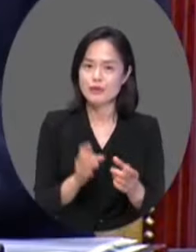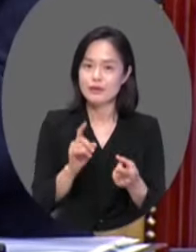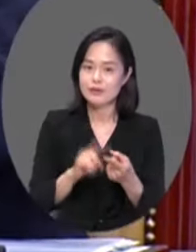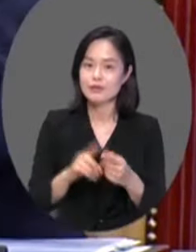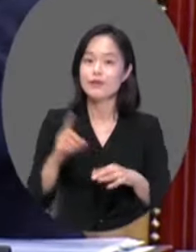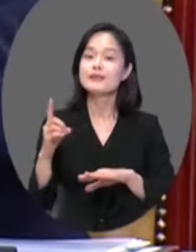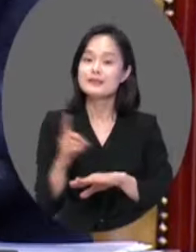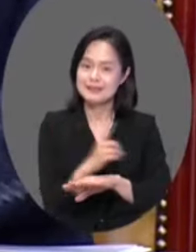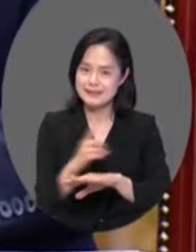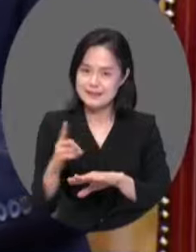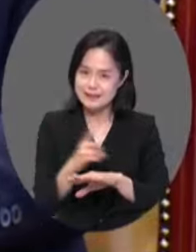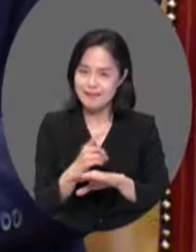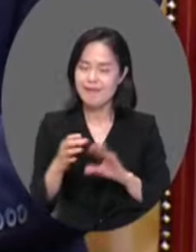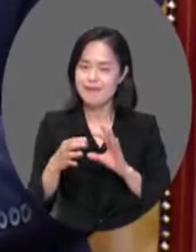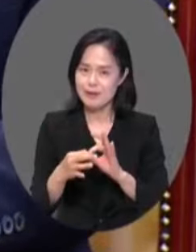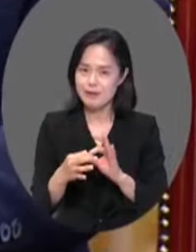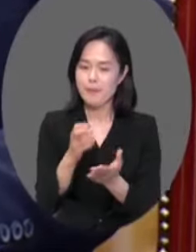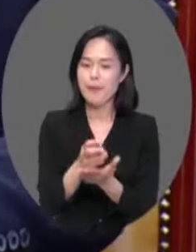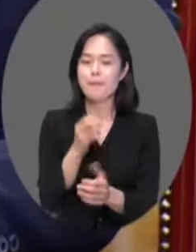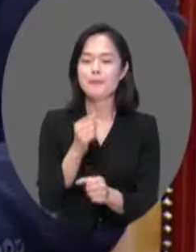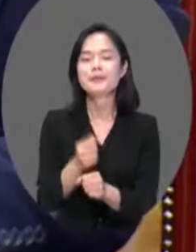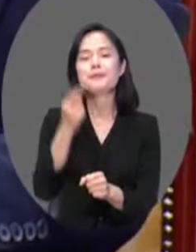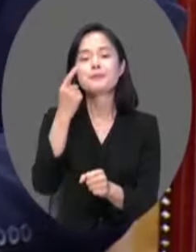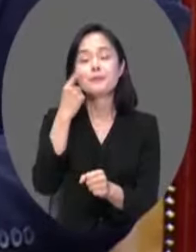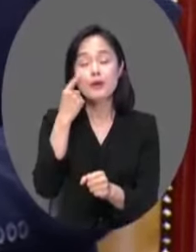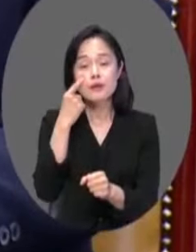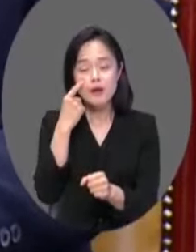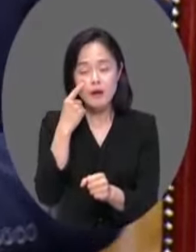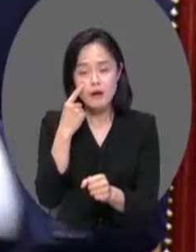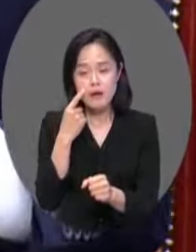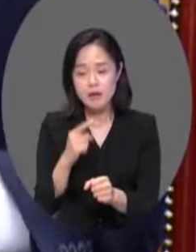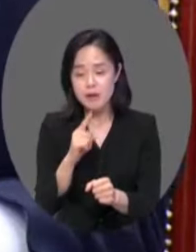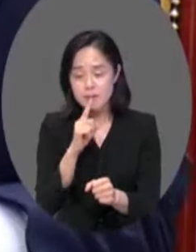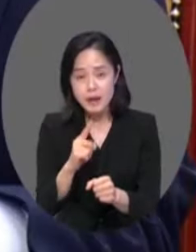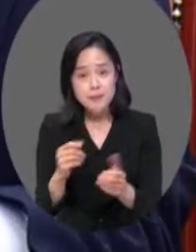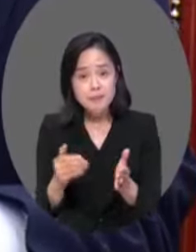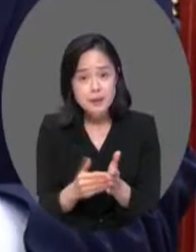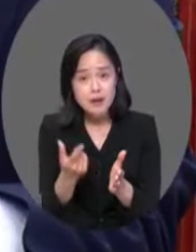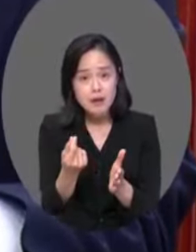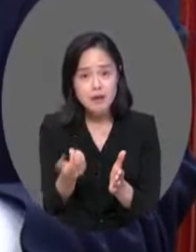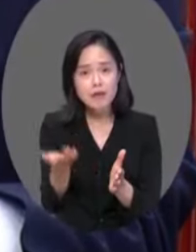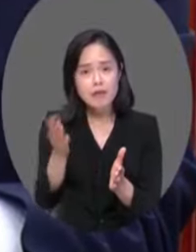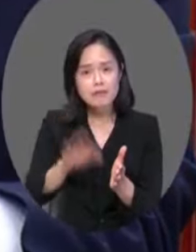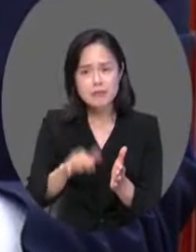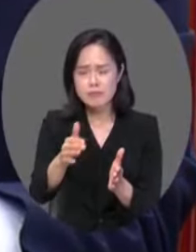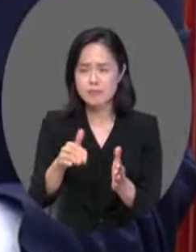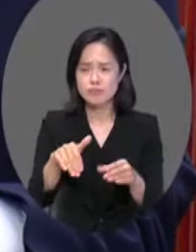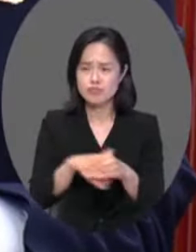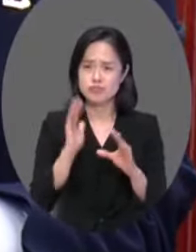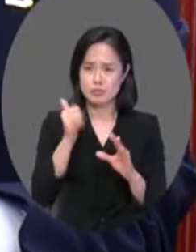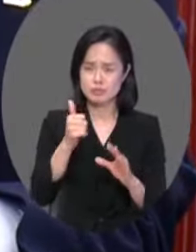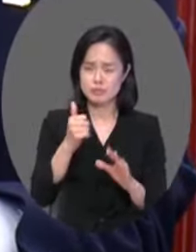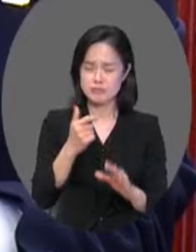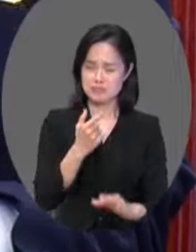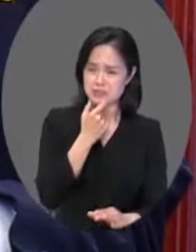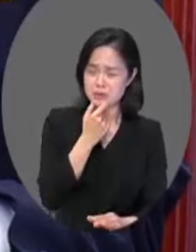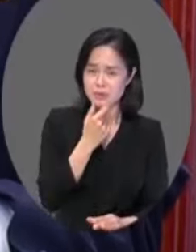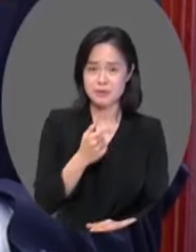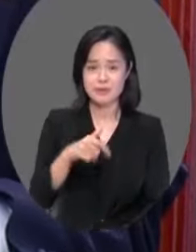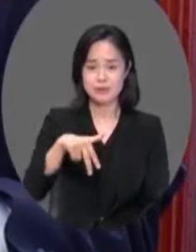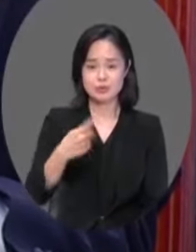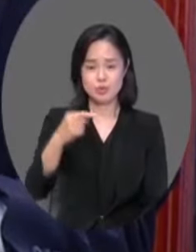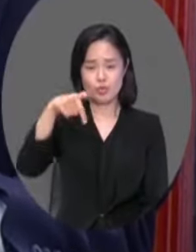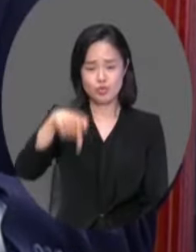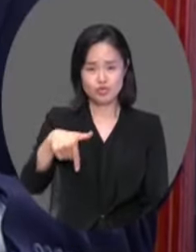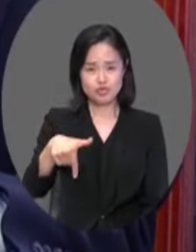문재인도 부정하고 그리고 과거에 방송하신 거 보면 조국도 안 좋아하시는 것 같고 혹시 진보당 좋아하십니까? 누구요? 진보당은